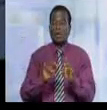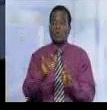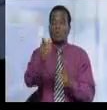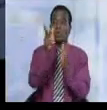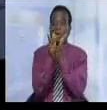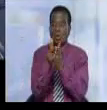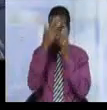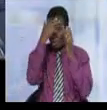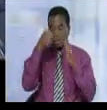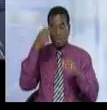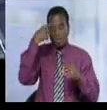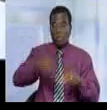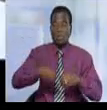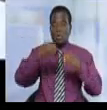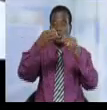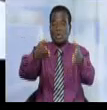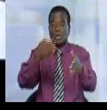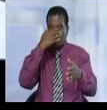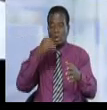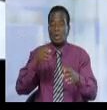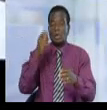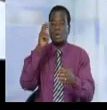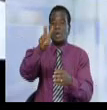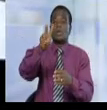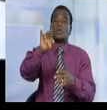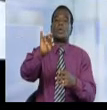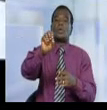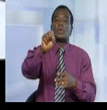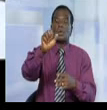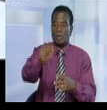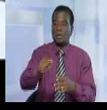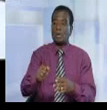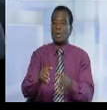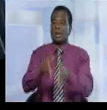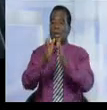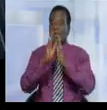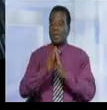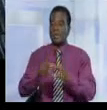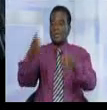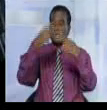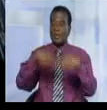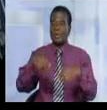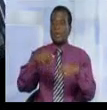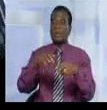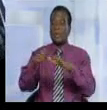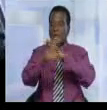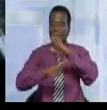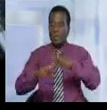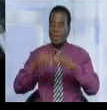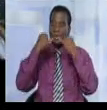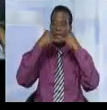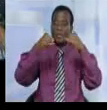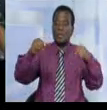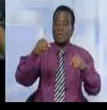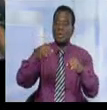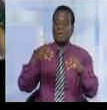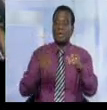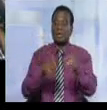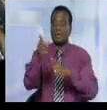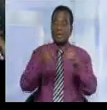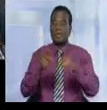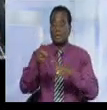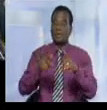Évidemment, avant de se faire délivrer ce visa, la demande de pré-enrôlement qui est faite vient au niveau de la base de données de la DST, Direction de la